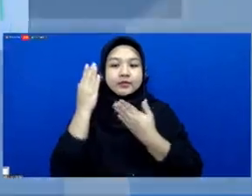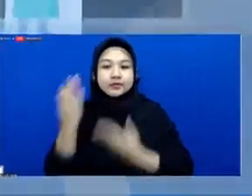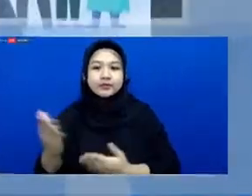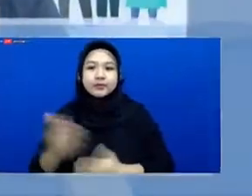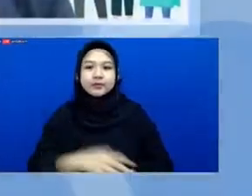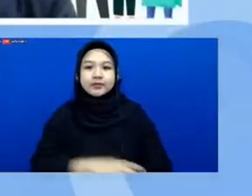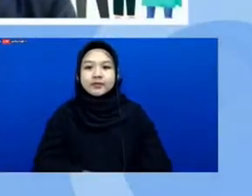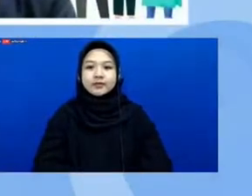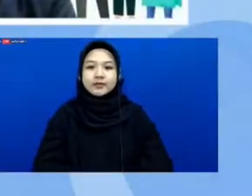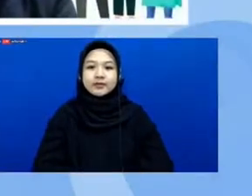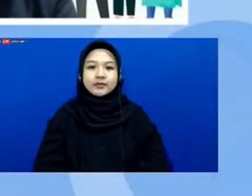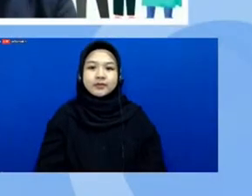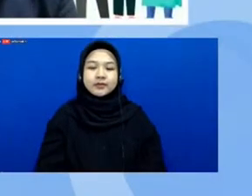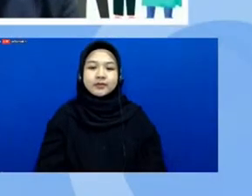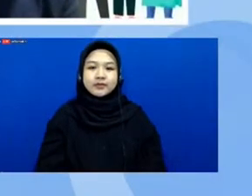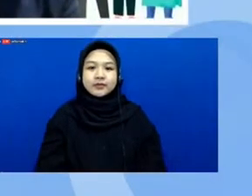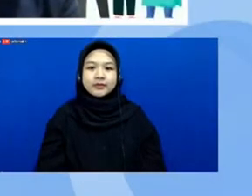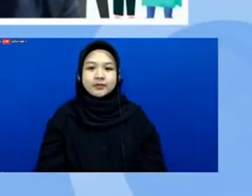persilakan.